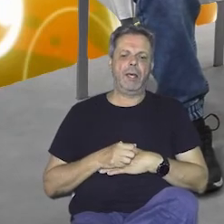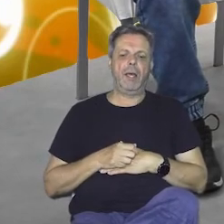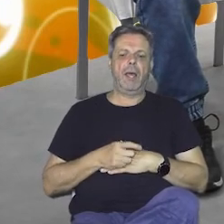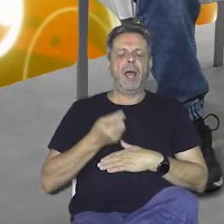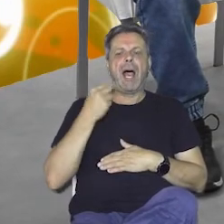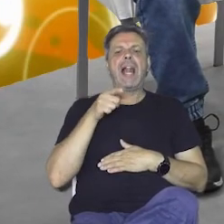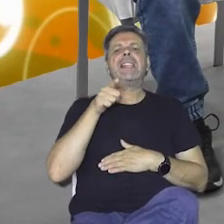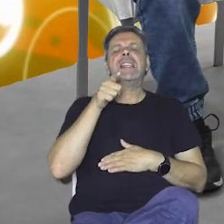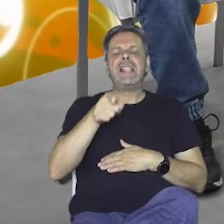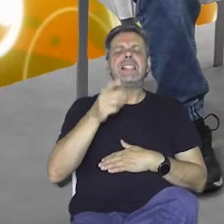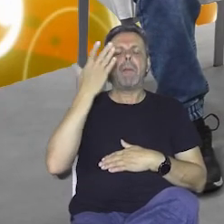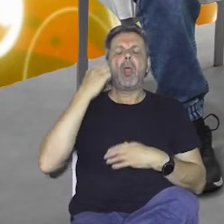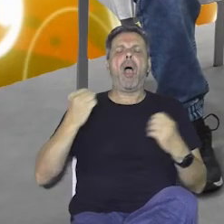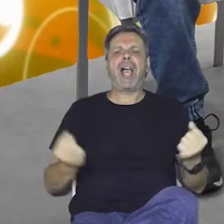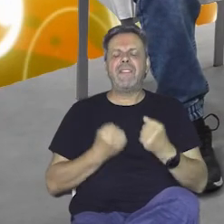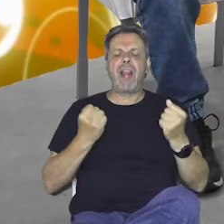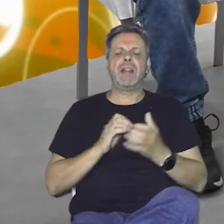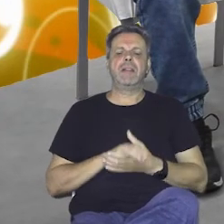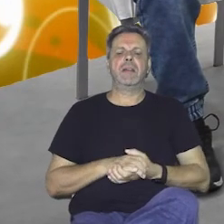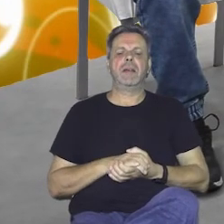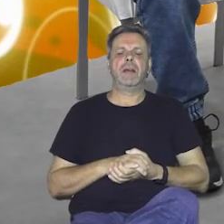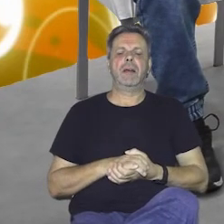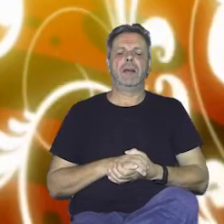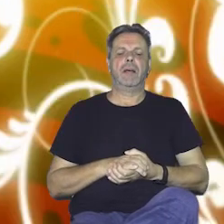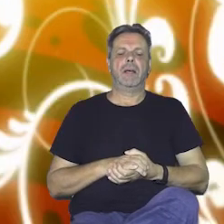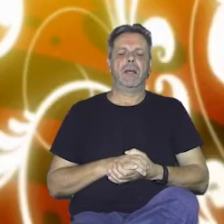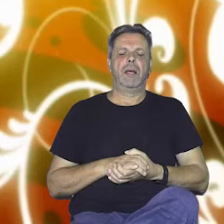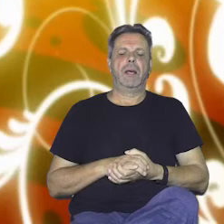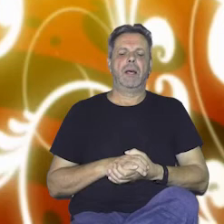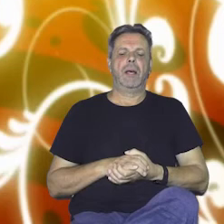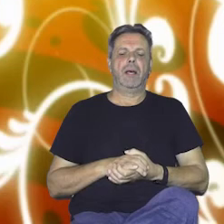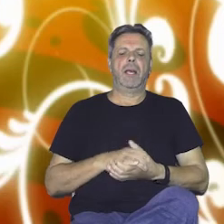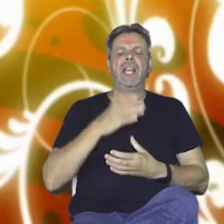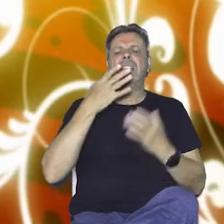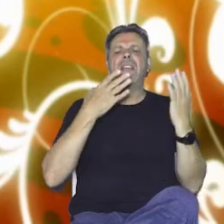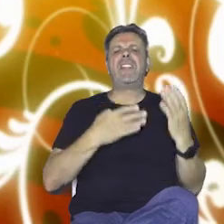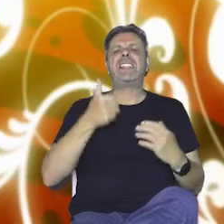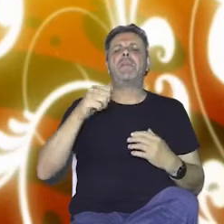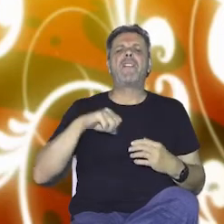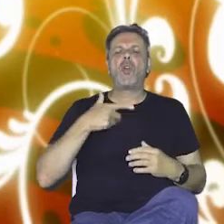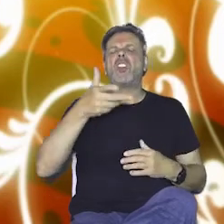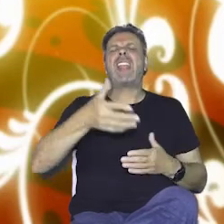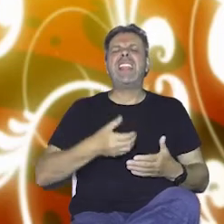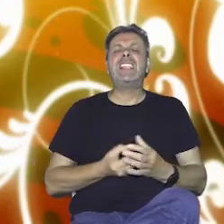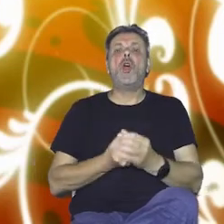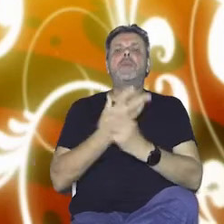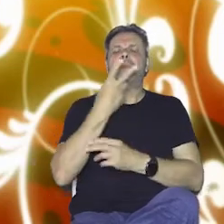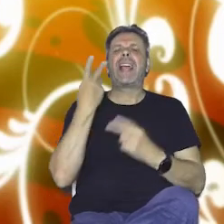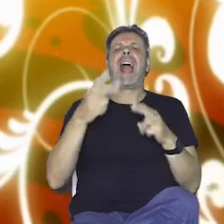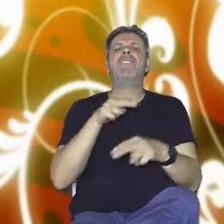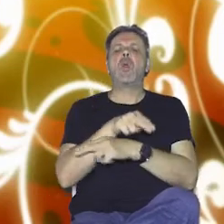ali si bio aktivan. Bio si aktivan. 1991. godine se utemeljitelj si i glavni